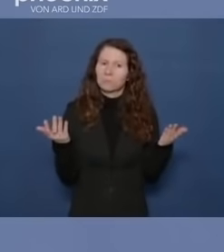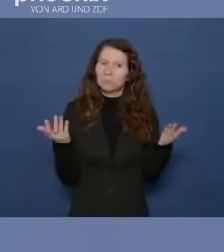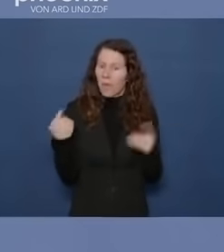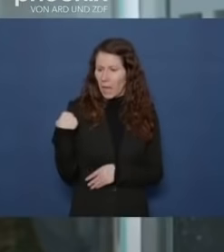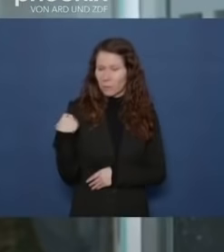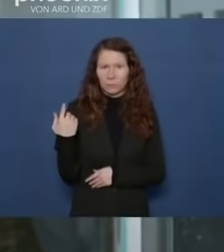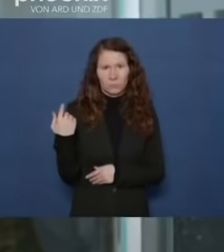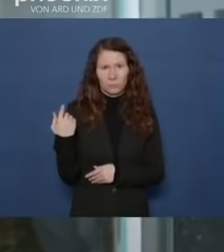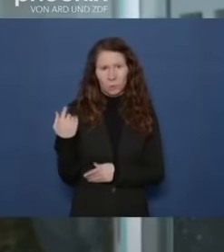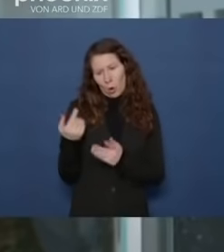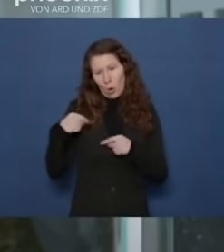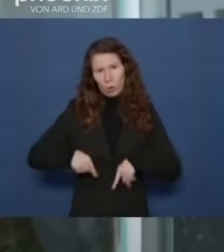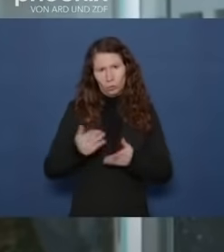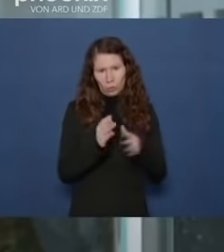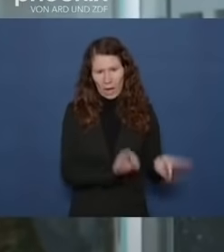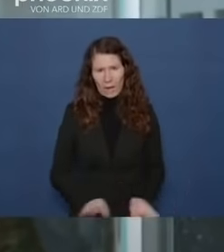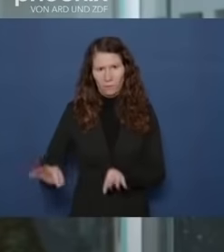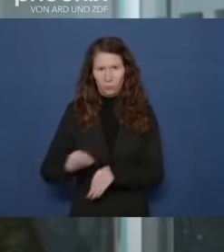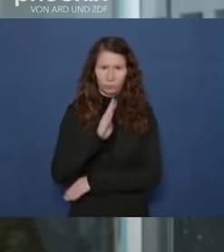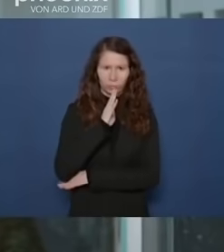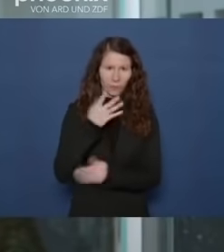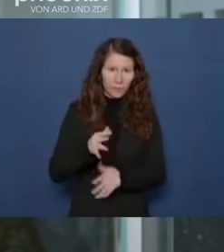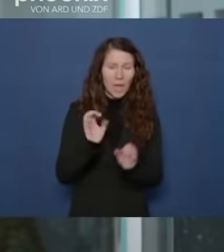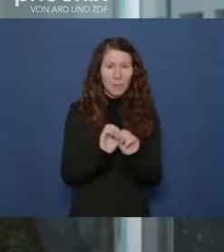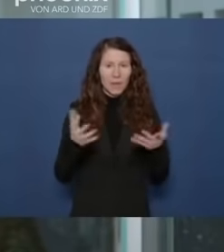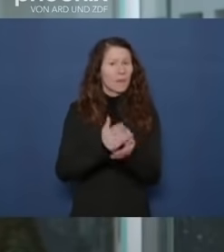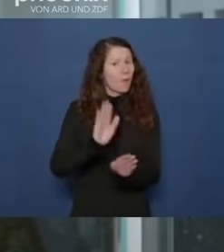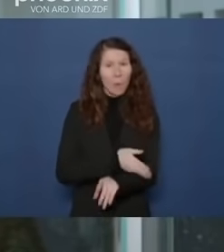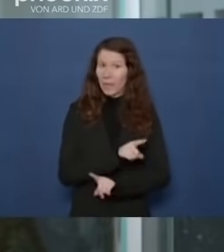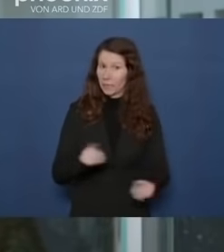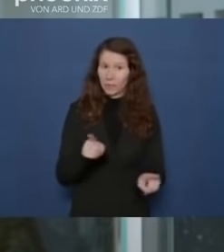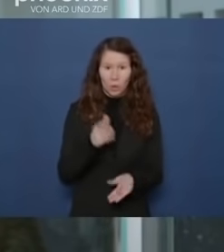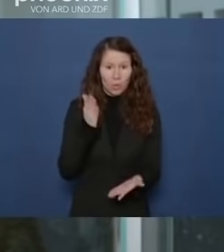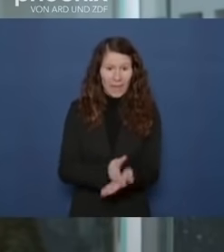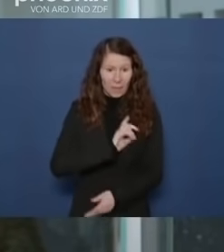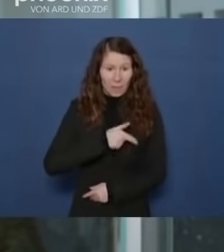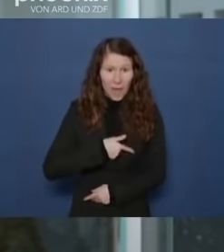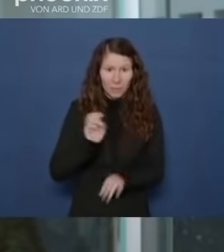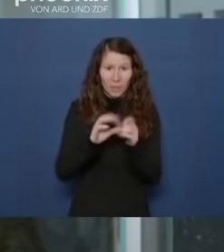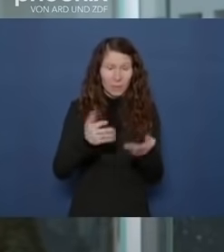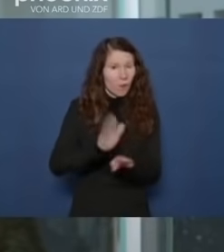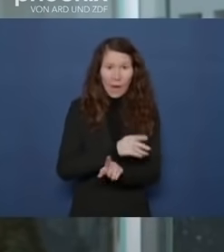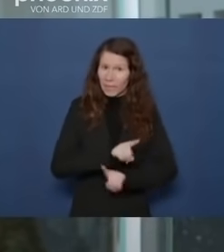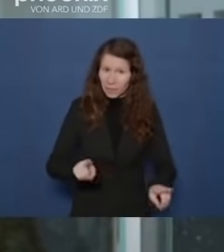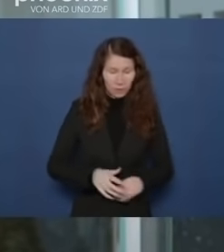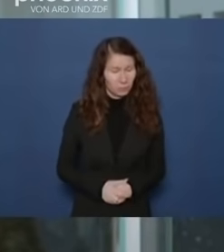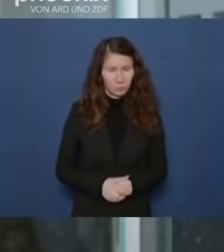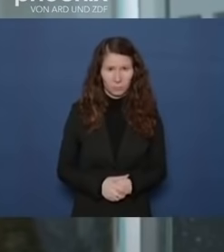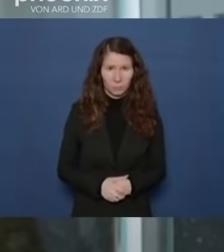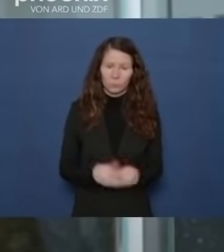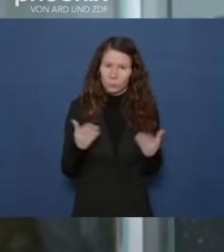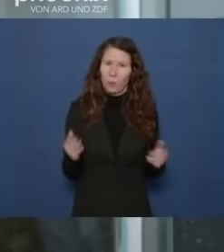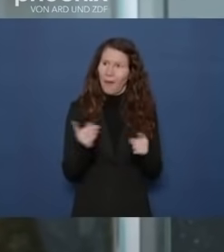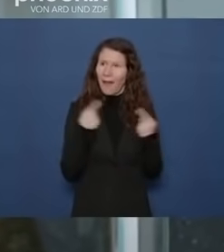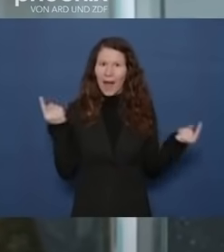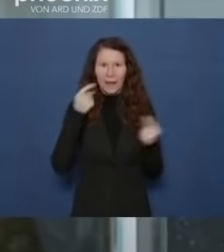einleitenden Bemerkungen heute klargemacht, ist die Pandemie nicht vorbei und sie wird auch Ende März noch nicht vorbei sein. Das ist die Einschätzung